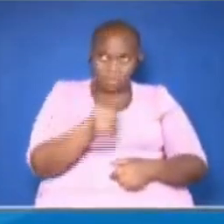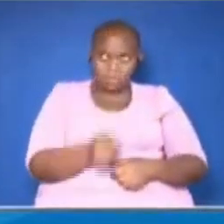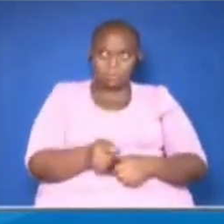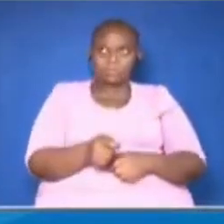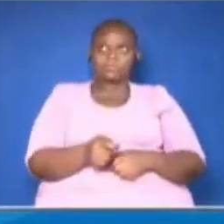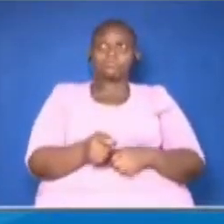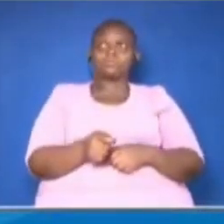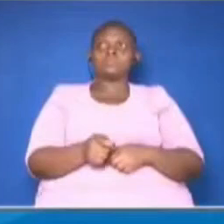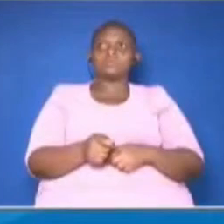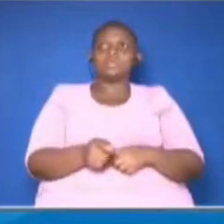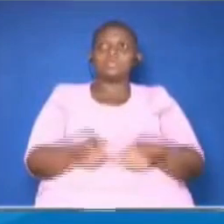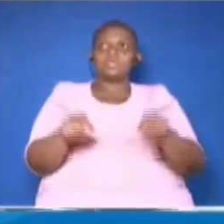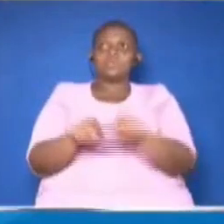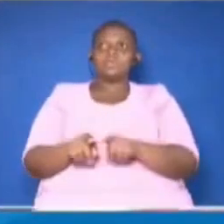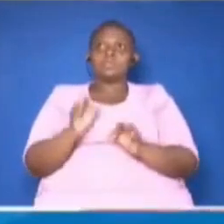heshimiwe